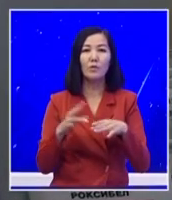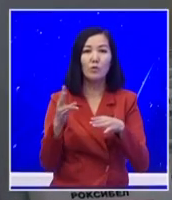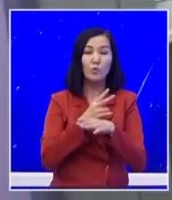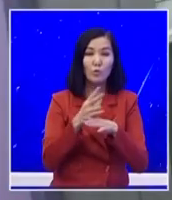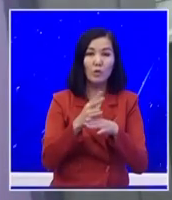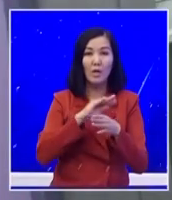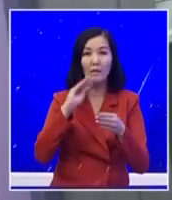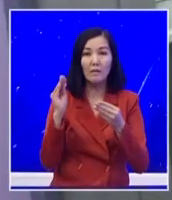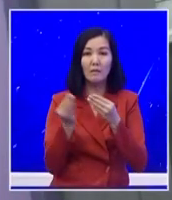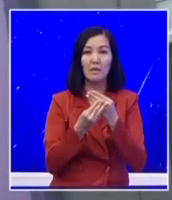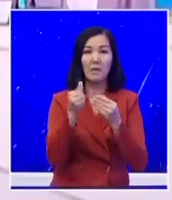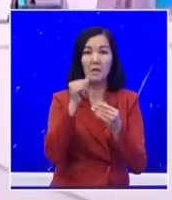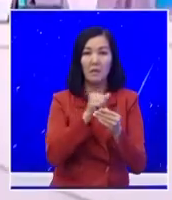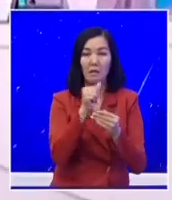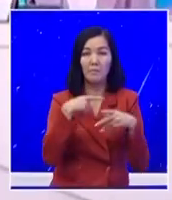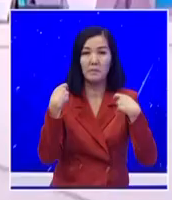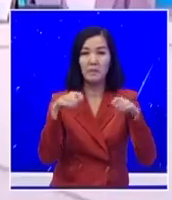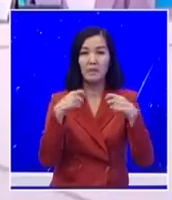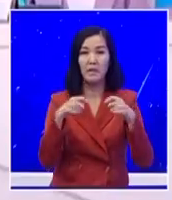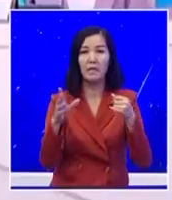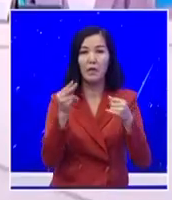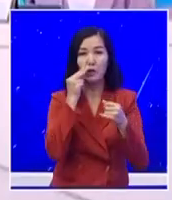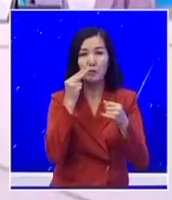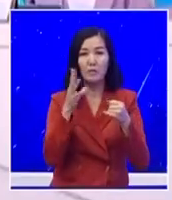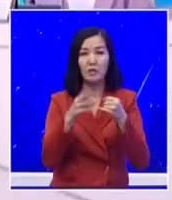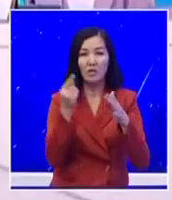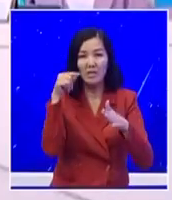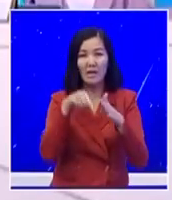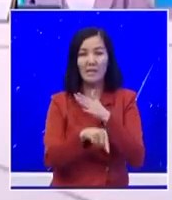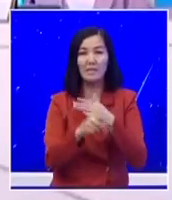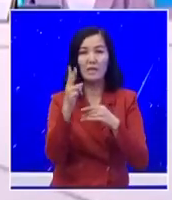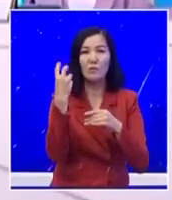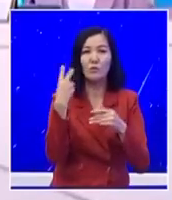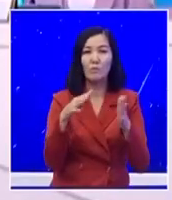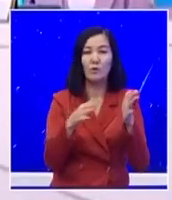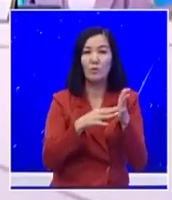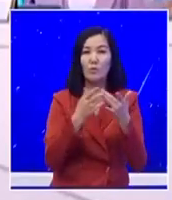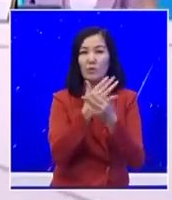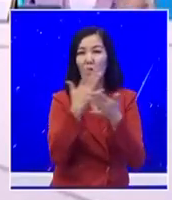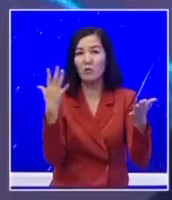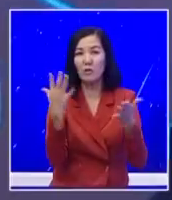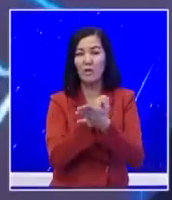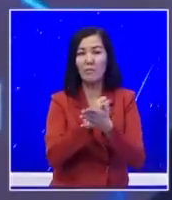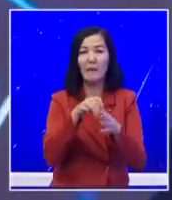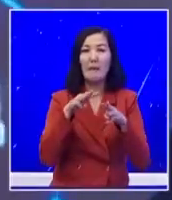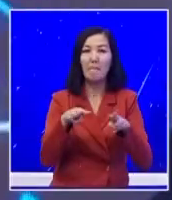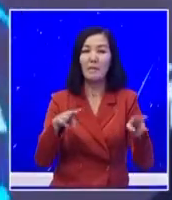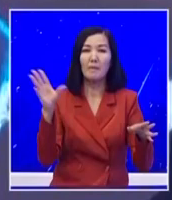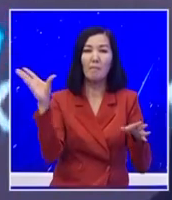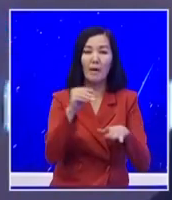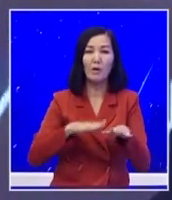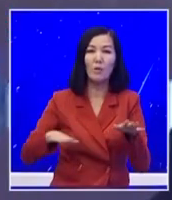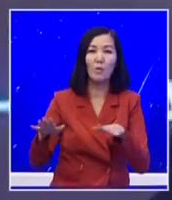тығылып сатқан. Шымкенттегі жүрейдің қоймасынан дәрінің 229 түрі табылған. Министрлік Қазақстанның барлық